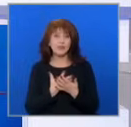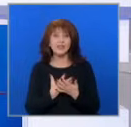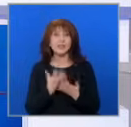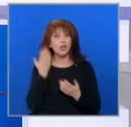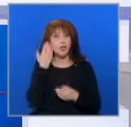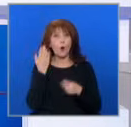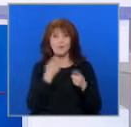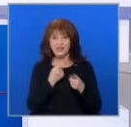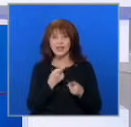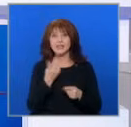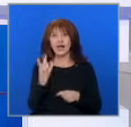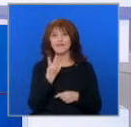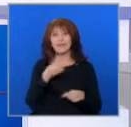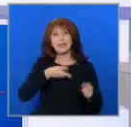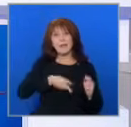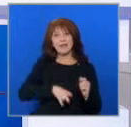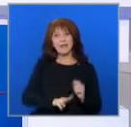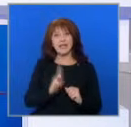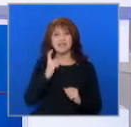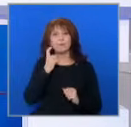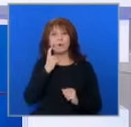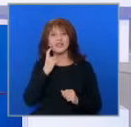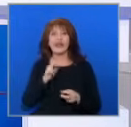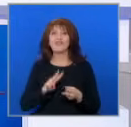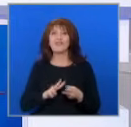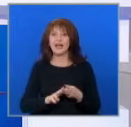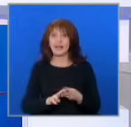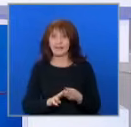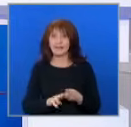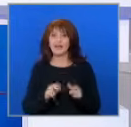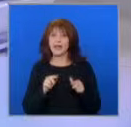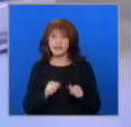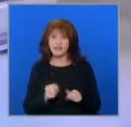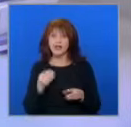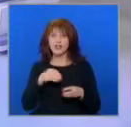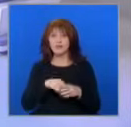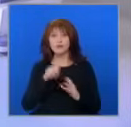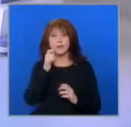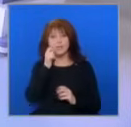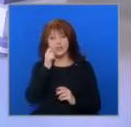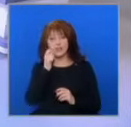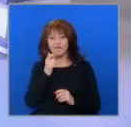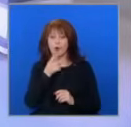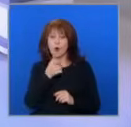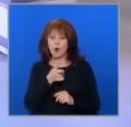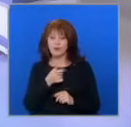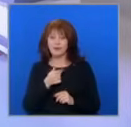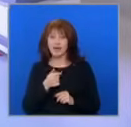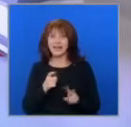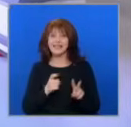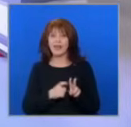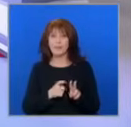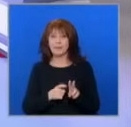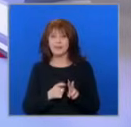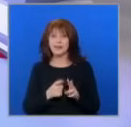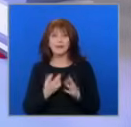оказаха и близнаците Борислав и Валентин Динкови. Таня Матева, включваме сега на живо за подробности около казуса и ареста, разбира